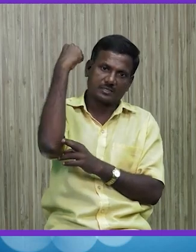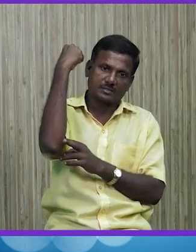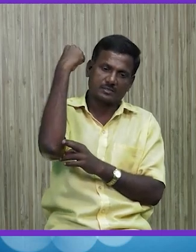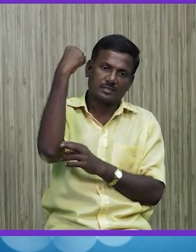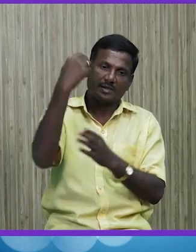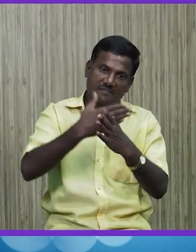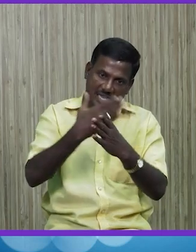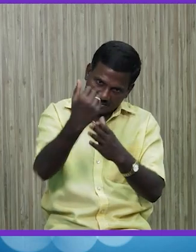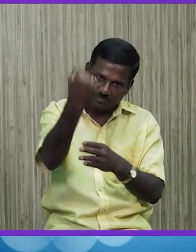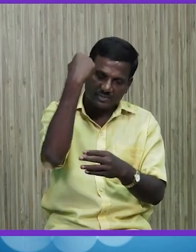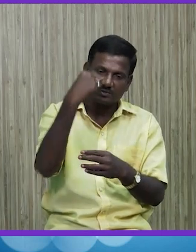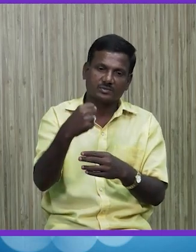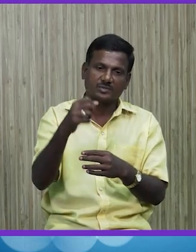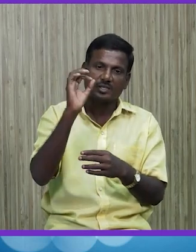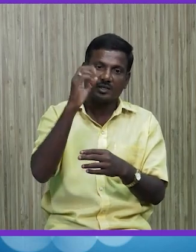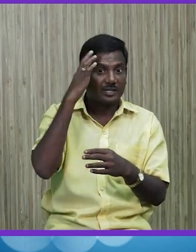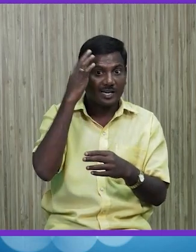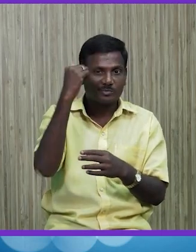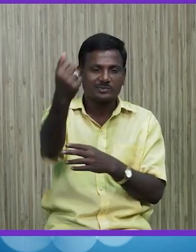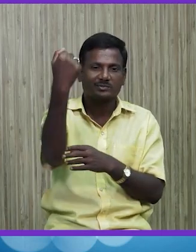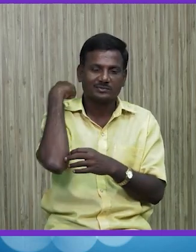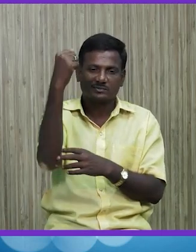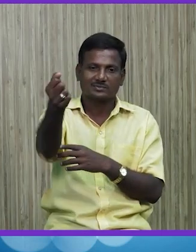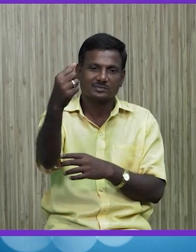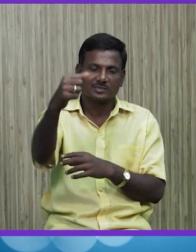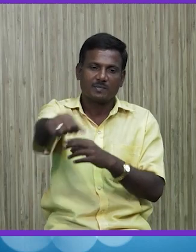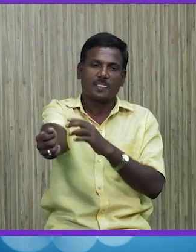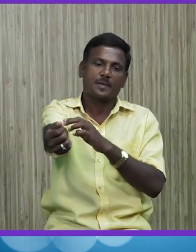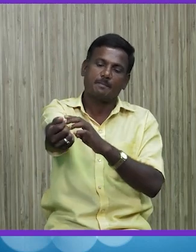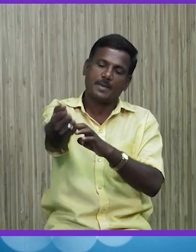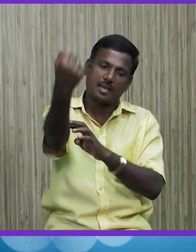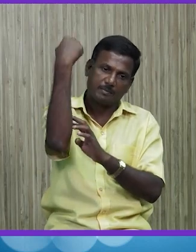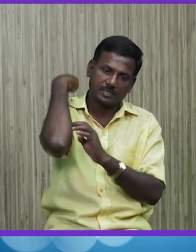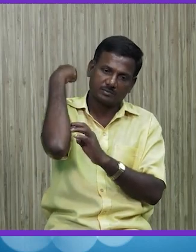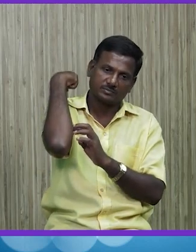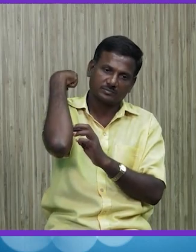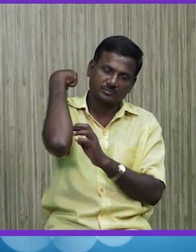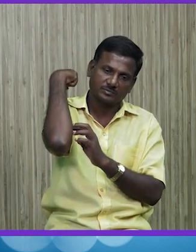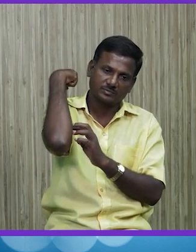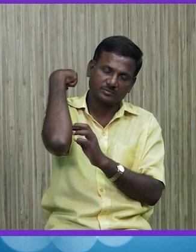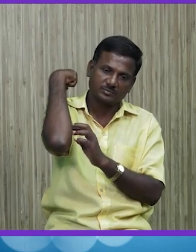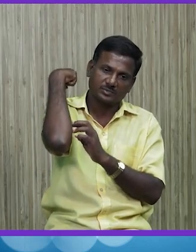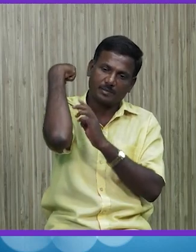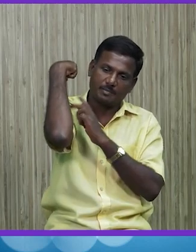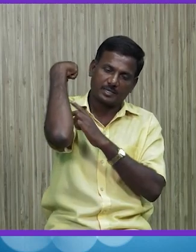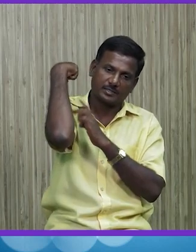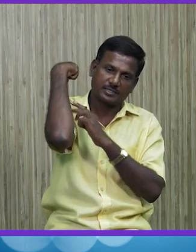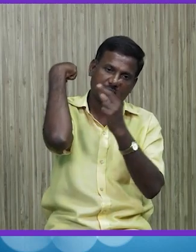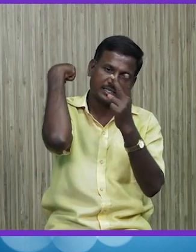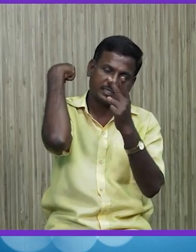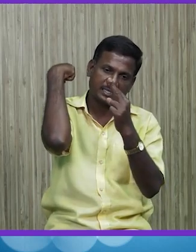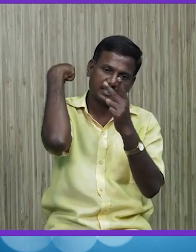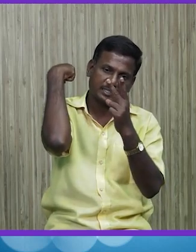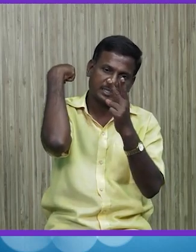செய்து பாறக்கல Freddie நன்றாக புறிந்து ஒல்லங்கள் மேலே மடக்கும் பολுது மேலே இருக்கbus போடிய இறுதலை